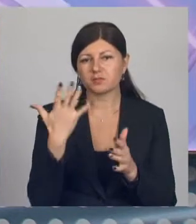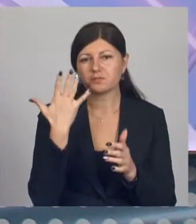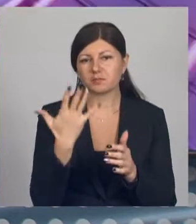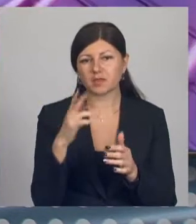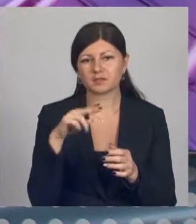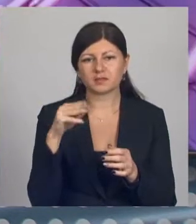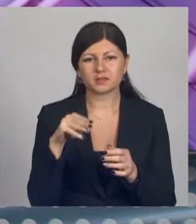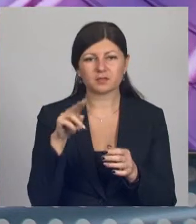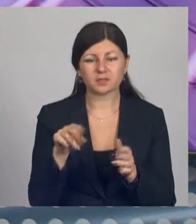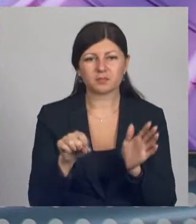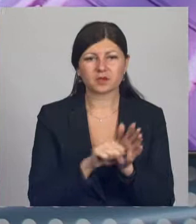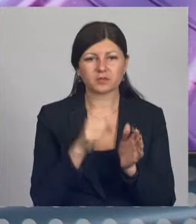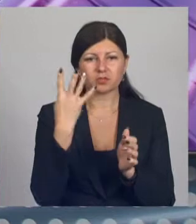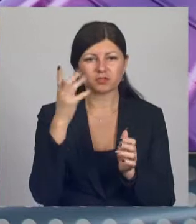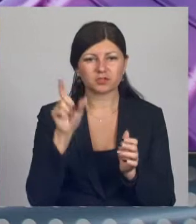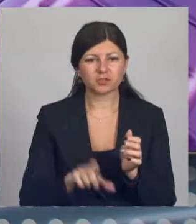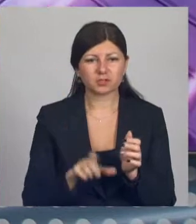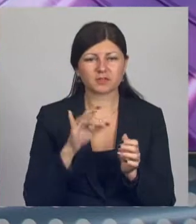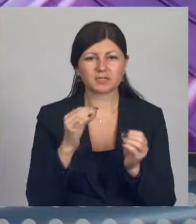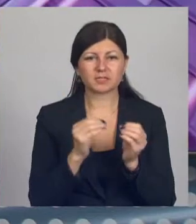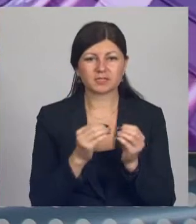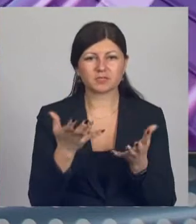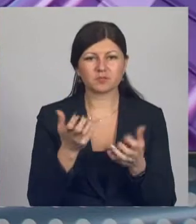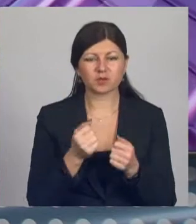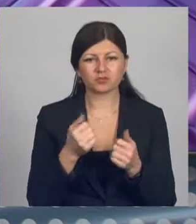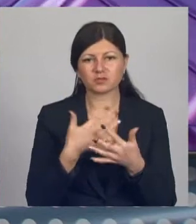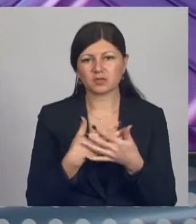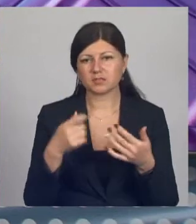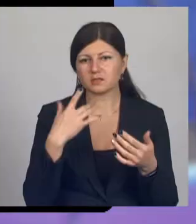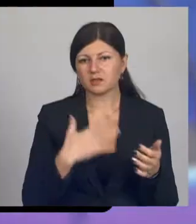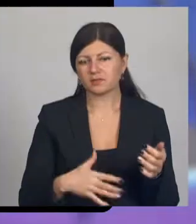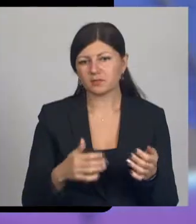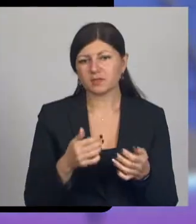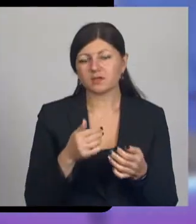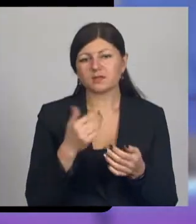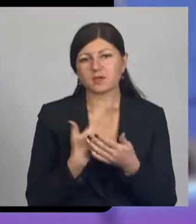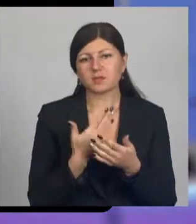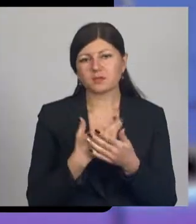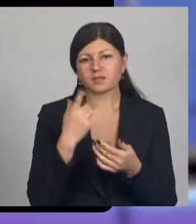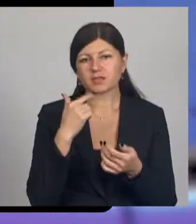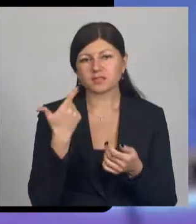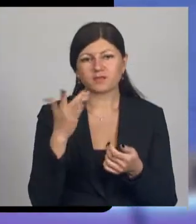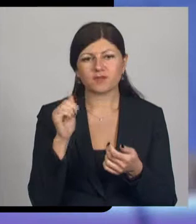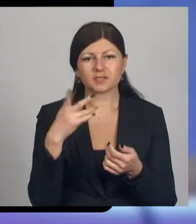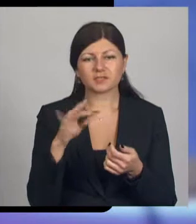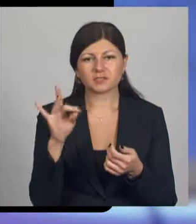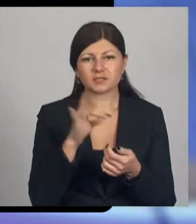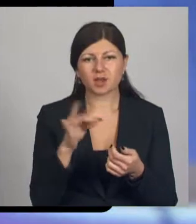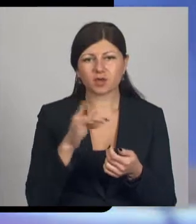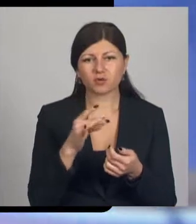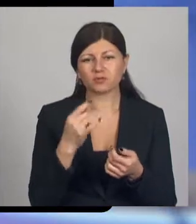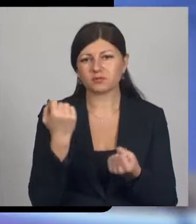5 ДТП. В них погибли 4 человека и 10 получили травмы различной степени тяжести. Например, в Красногвардейском районе водитель